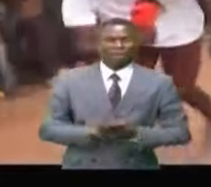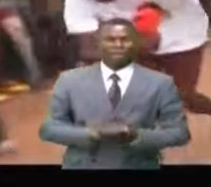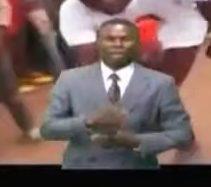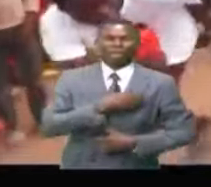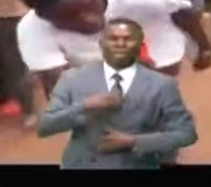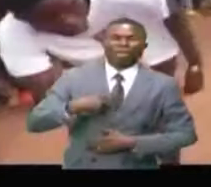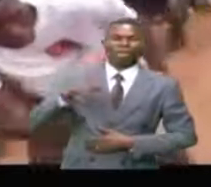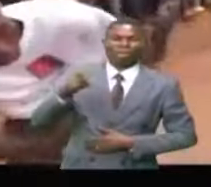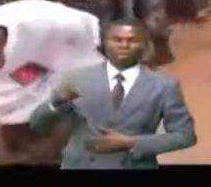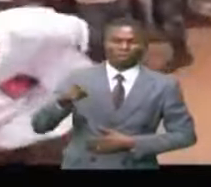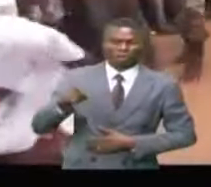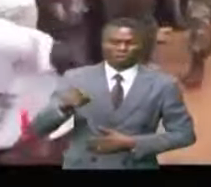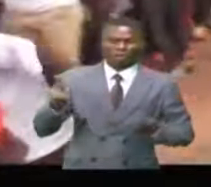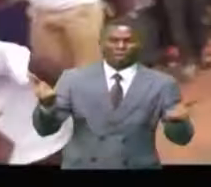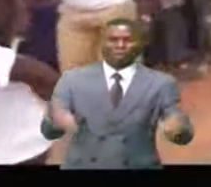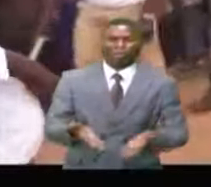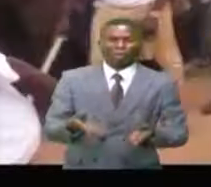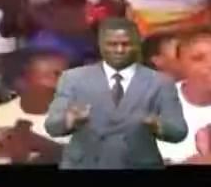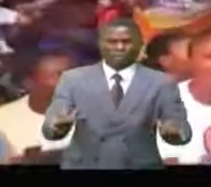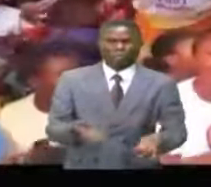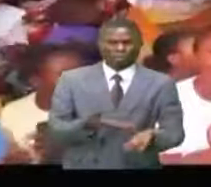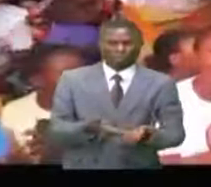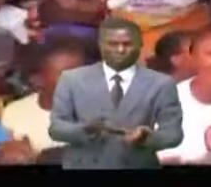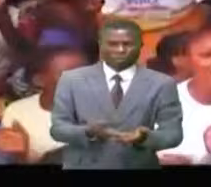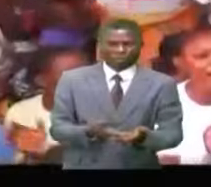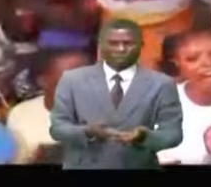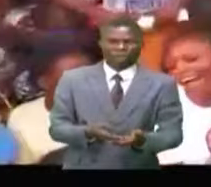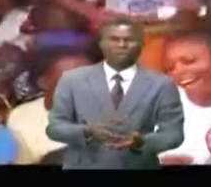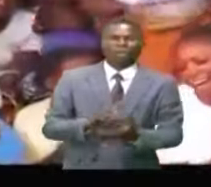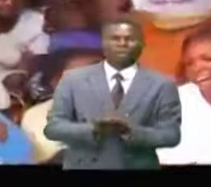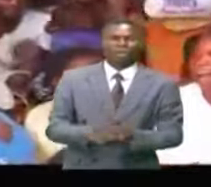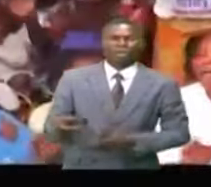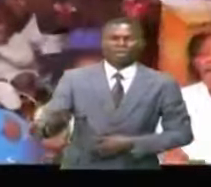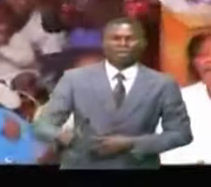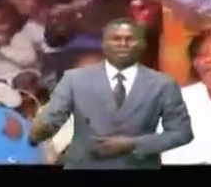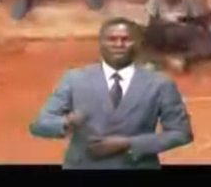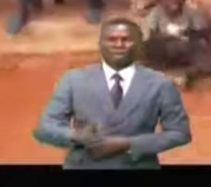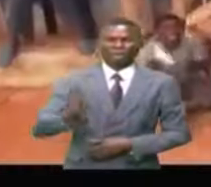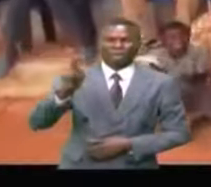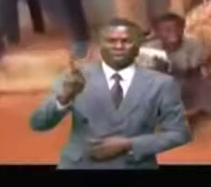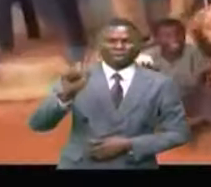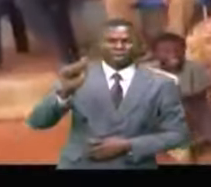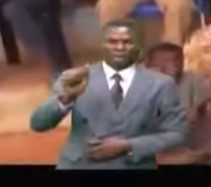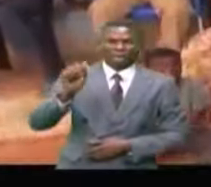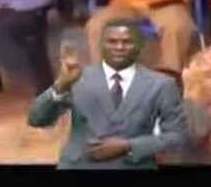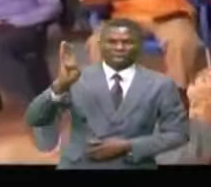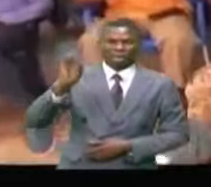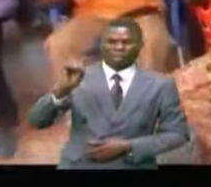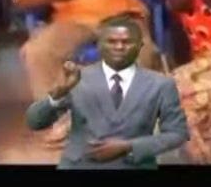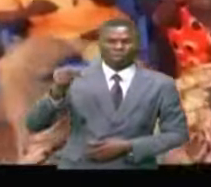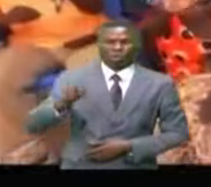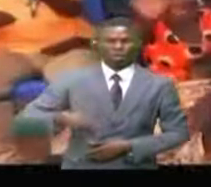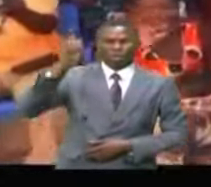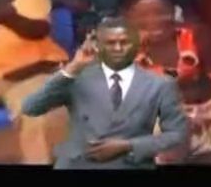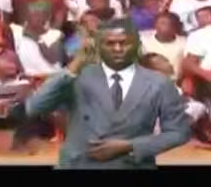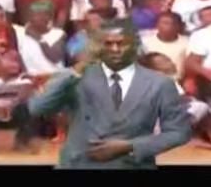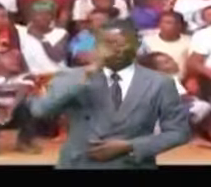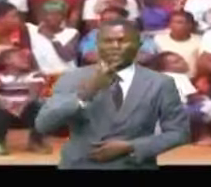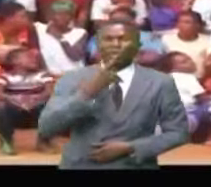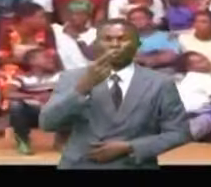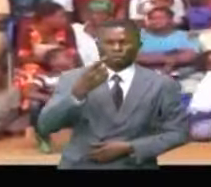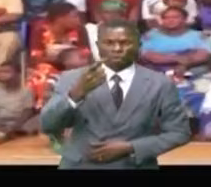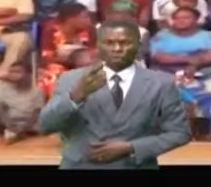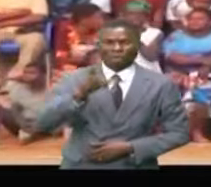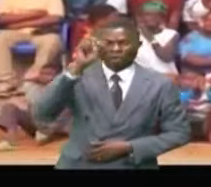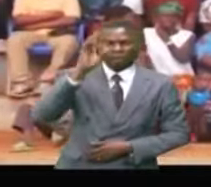Masengo est déjà sur le terrain. À Mwandingusha, en territoire des Kambov, dans le Haut-Katanga, elle s'est adressée auprès